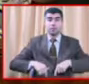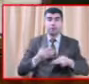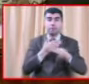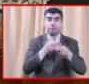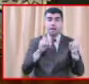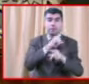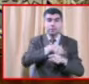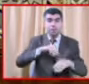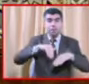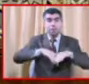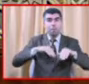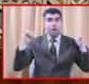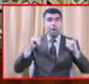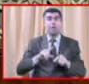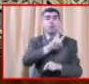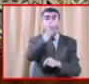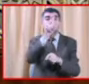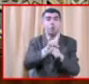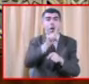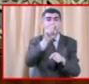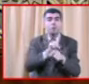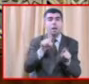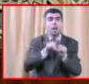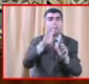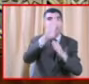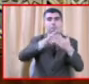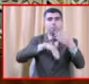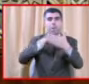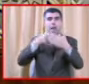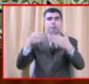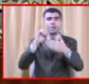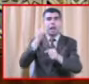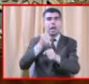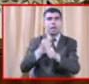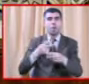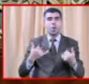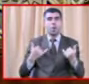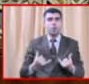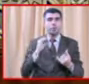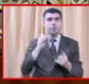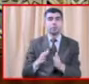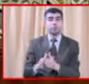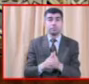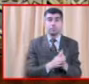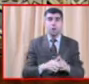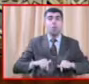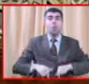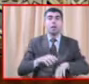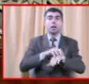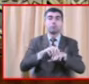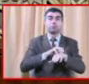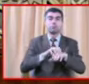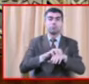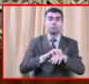بسط الأسئلة الشفوية الشفهية المدرجة بجدول أعمالنا ونستهلها بقطاع الداخلية.